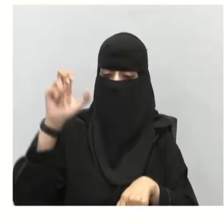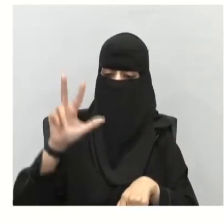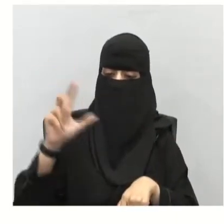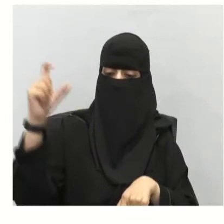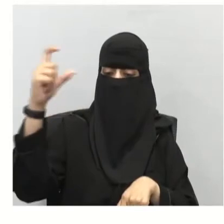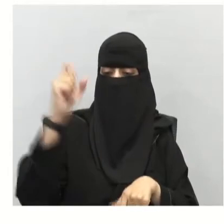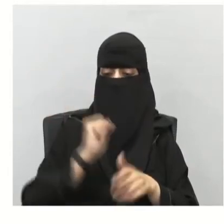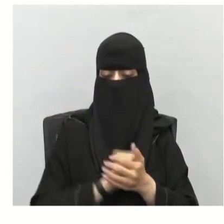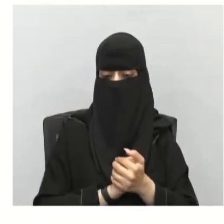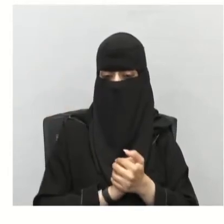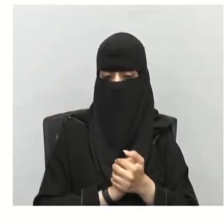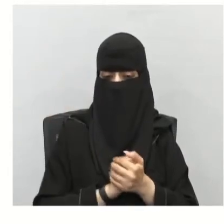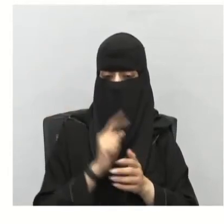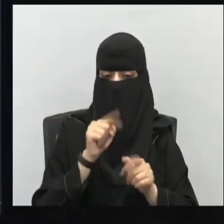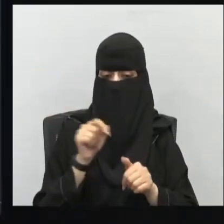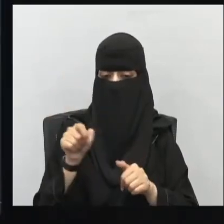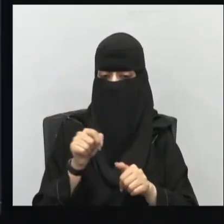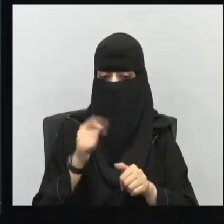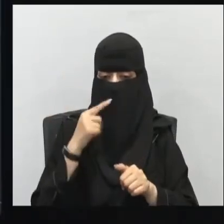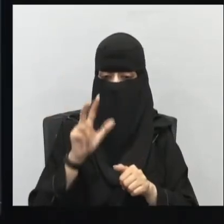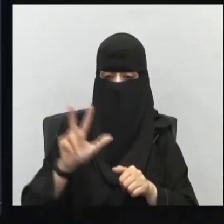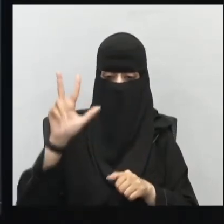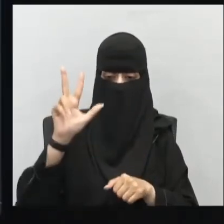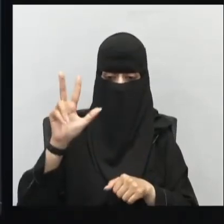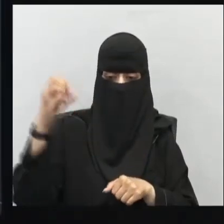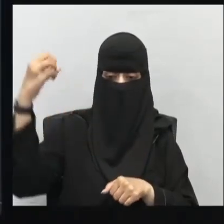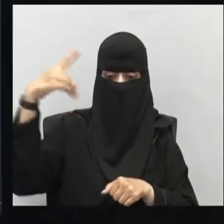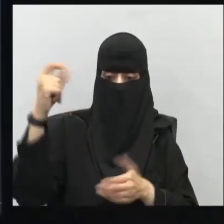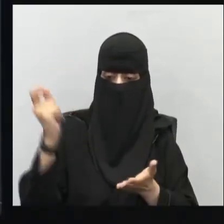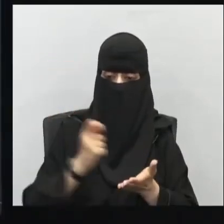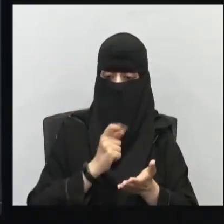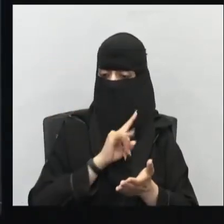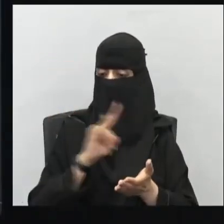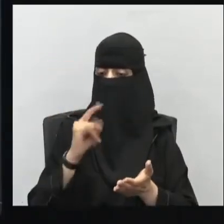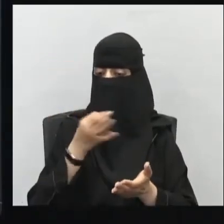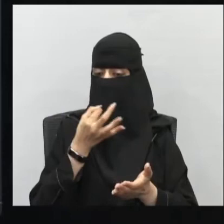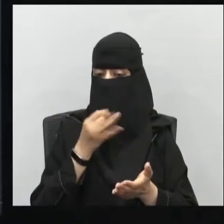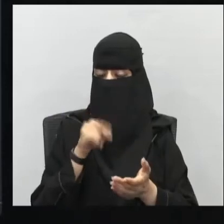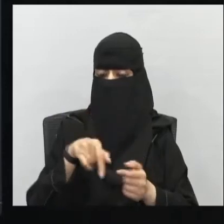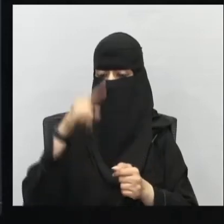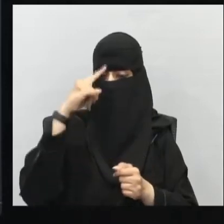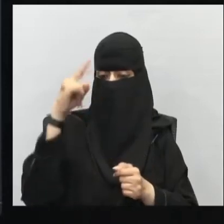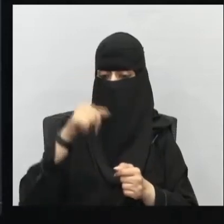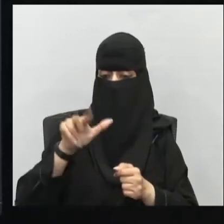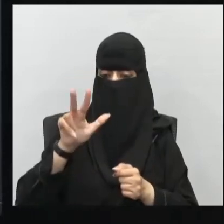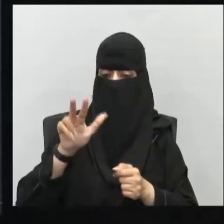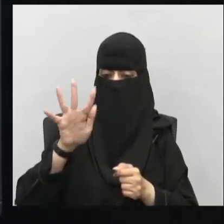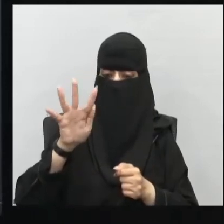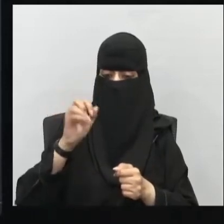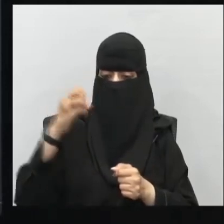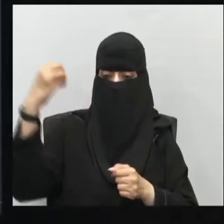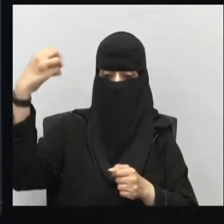قمرية؟ قلنا الشمسية تكتب ولا تنطق مثل الشمس،